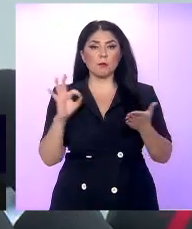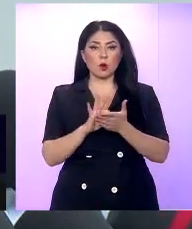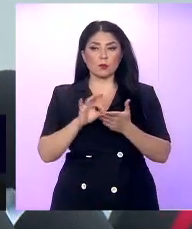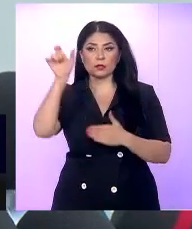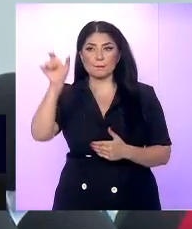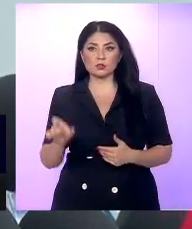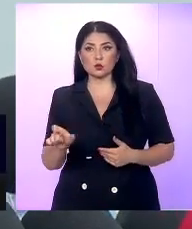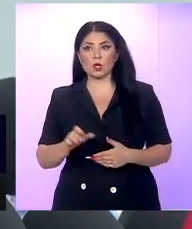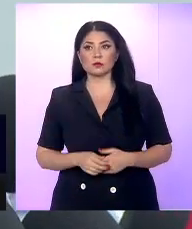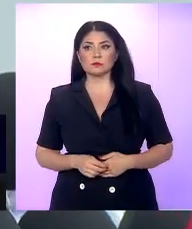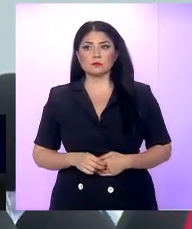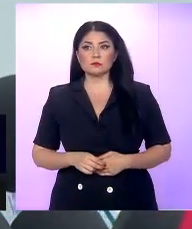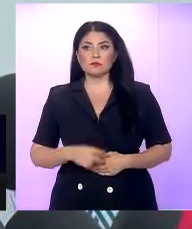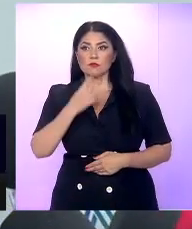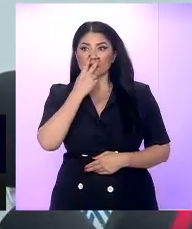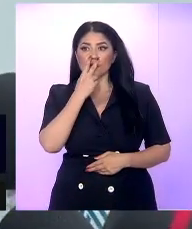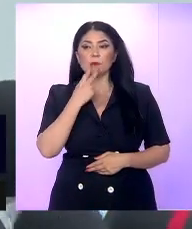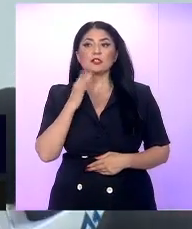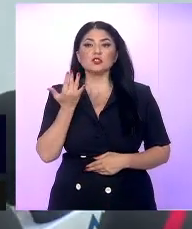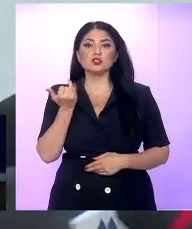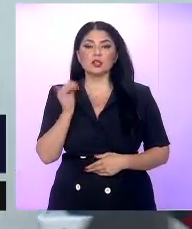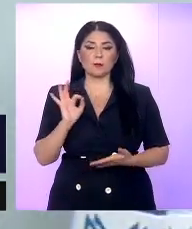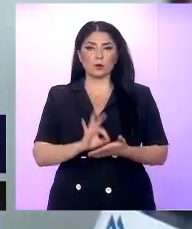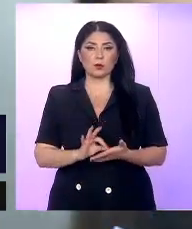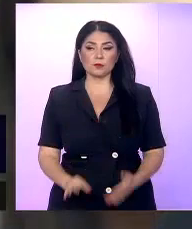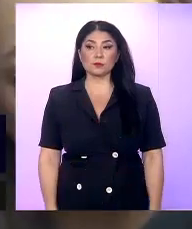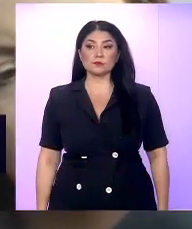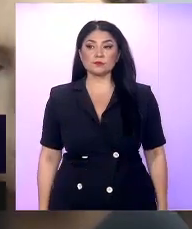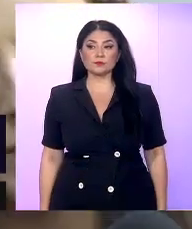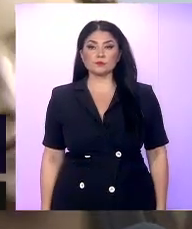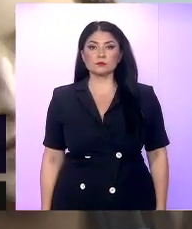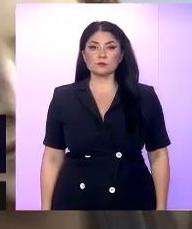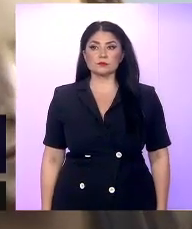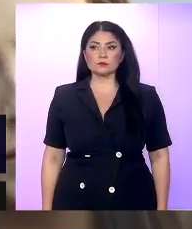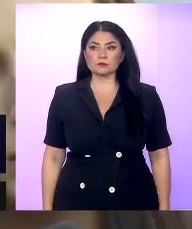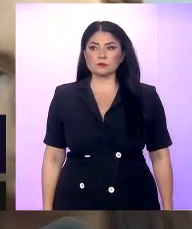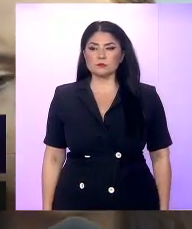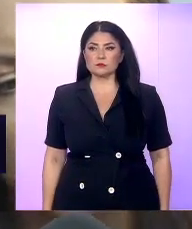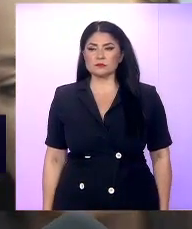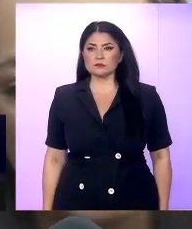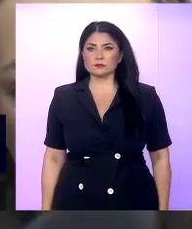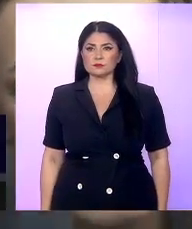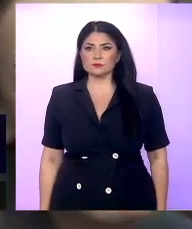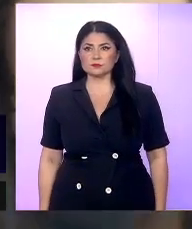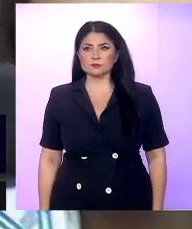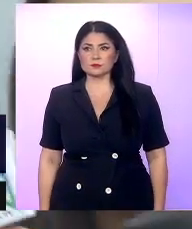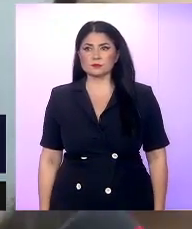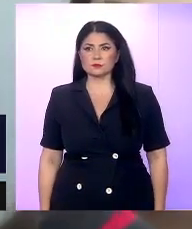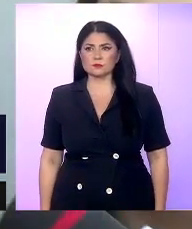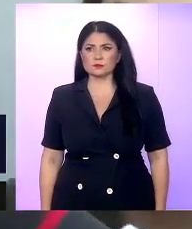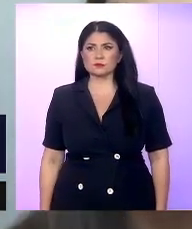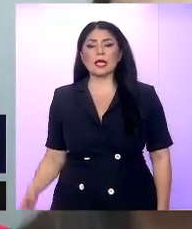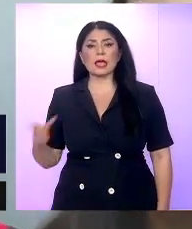variante o să venim cât mai repede cu o propunere. Petre Daia ar putea să revină la acest minister. Din punctul dumneavoastră de vedere, este cel mai abilitat?